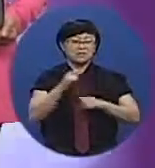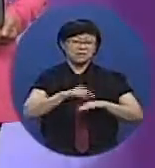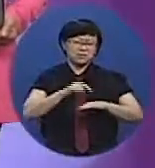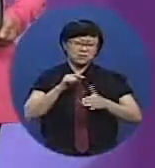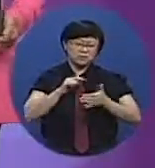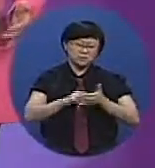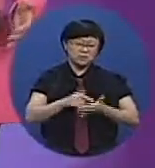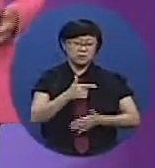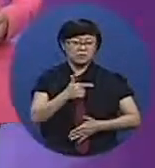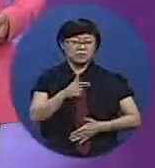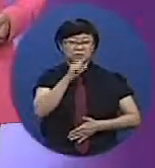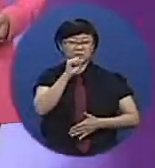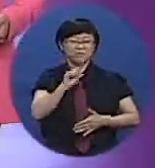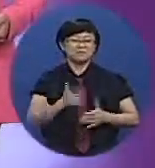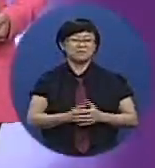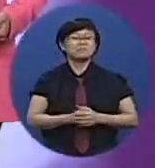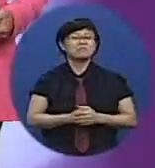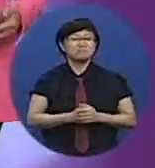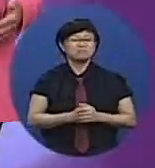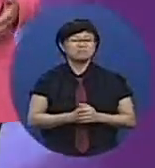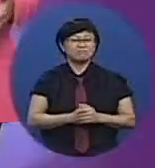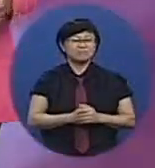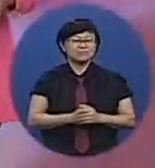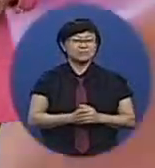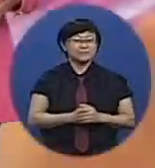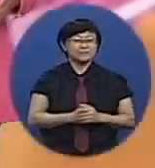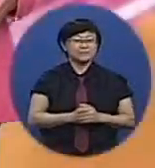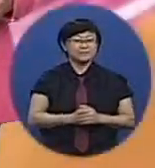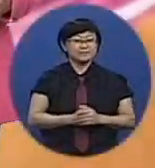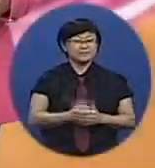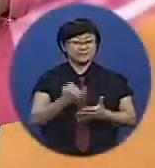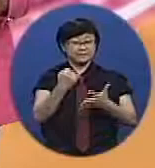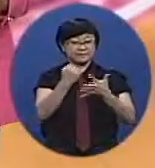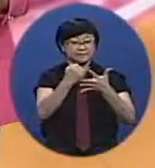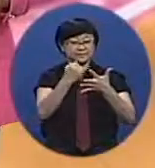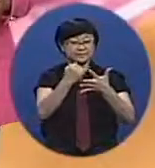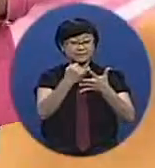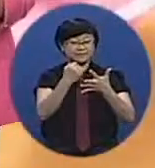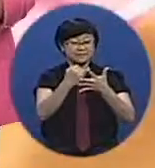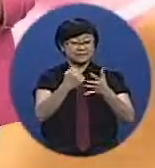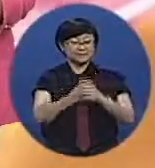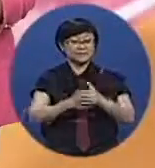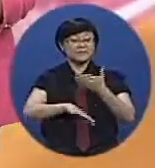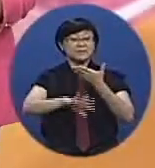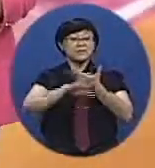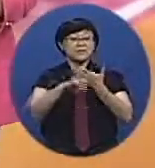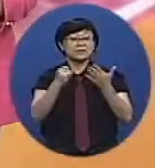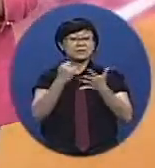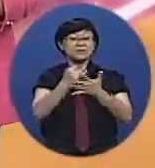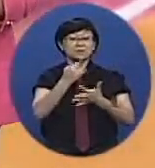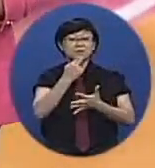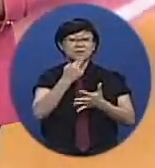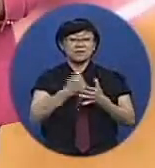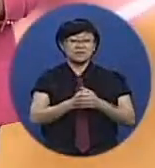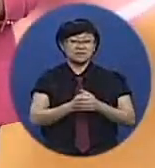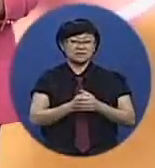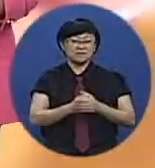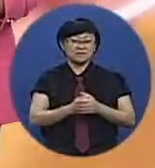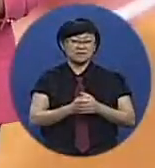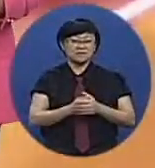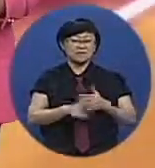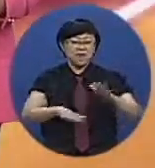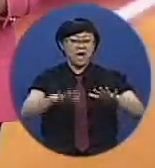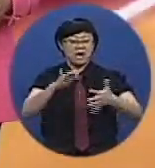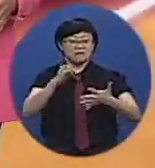마음이 뭉클해. 아유, 목이 메이시네. 그러면 며느님은 혹시 없으세요? 저요 있죠.